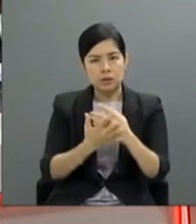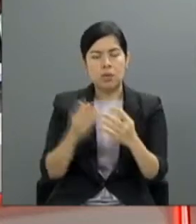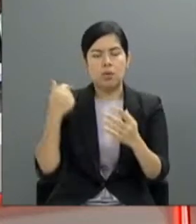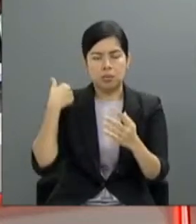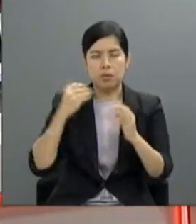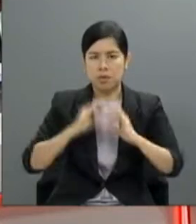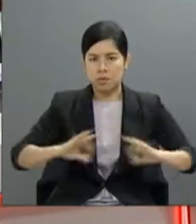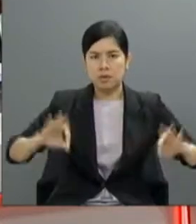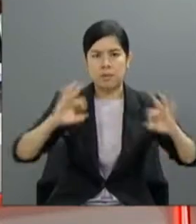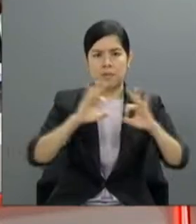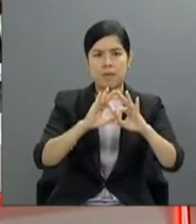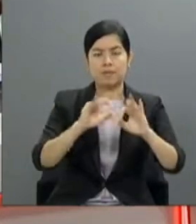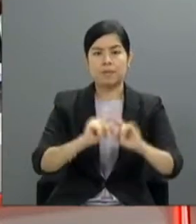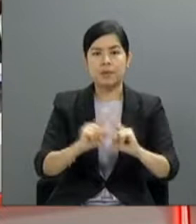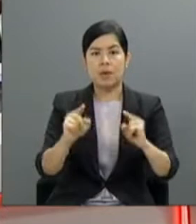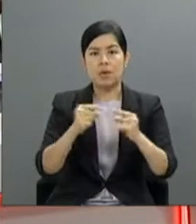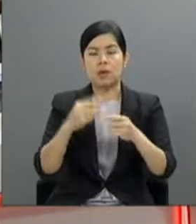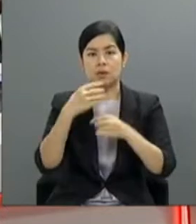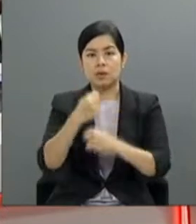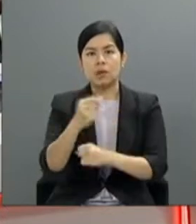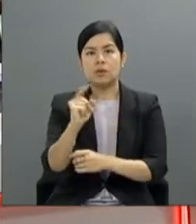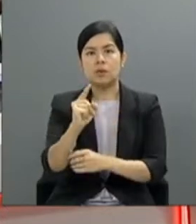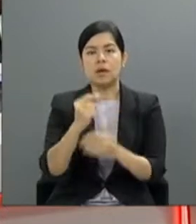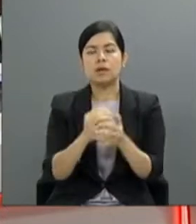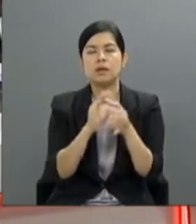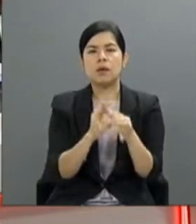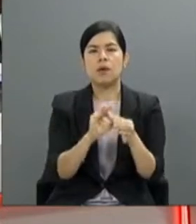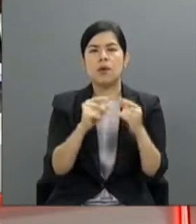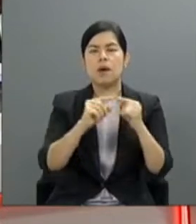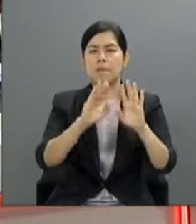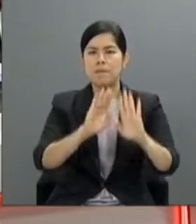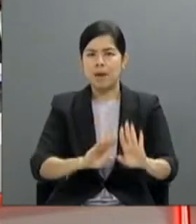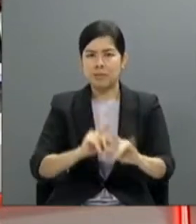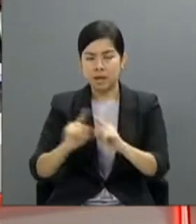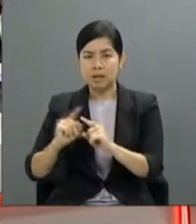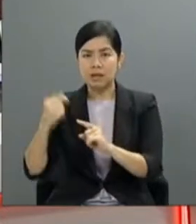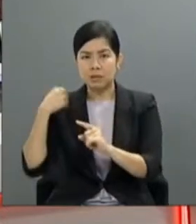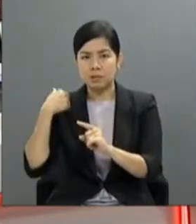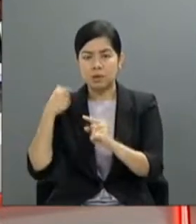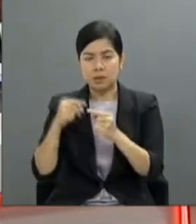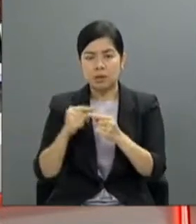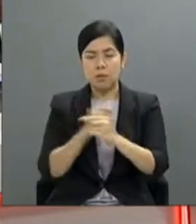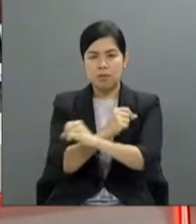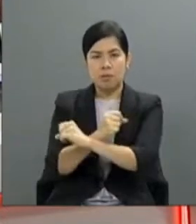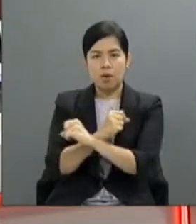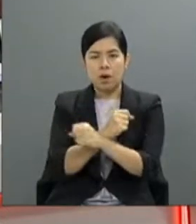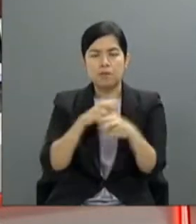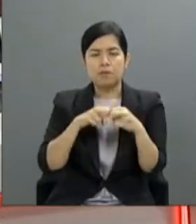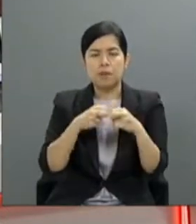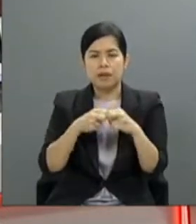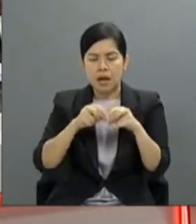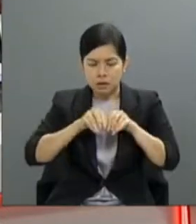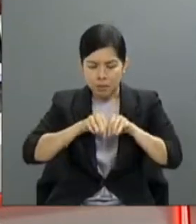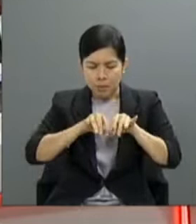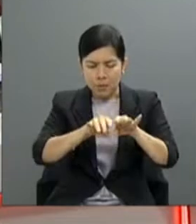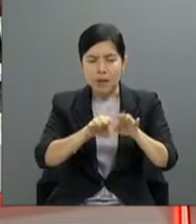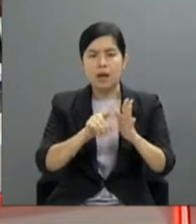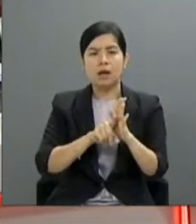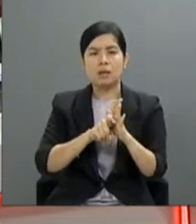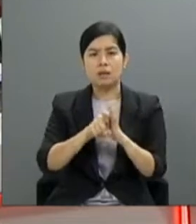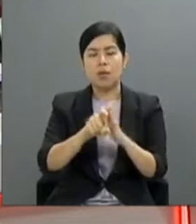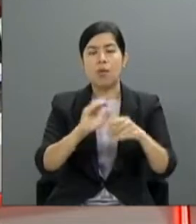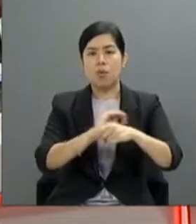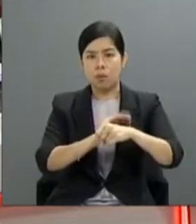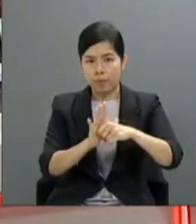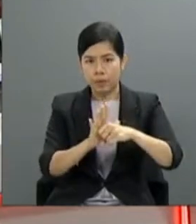ายแต่ว่าสิ่งหนึ่งที่น่าสนใจไม่แพ้กันก็คือนวัตกรรมต่างๆที่ผลิตขึ้นมาเพื่อป้องกันการแพร่ระบาดของโควิด19ด้วยนะคะ คืออยากจะยกตัวอย่าง